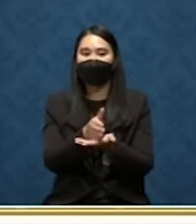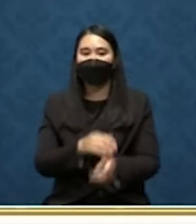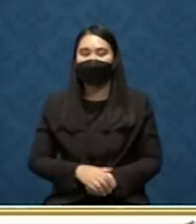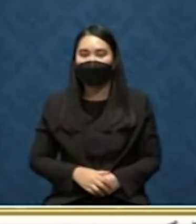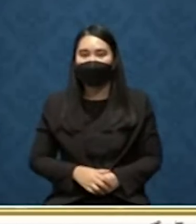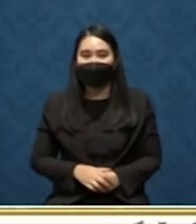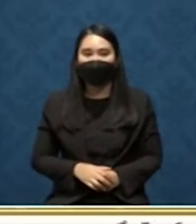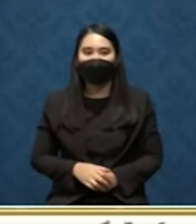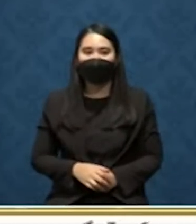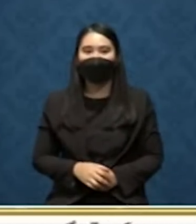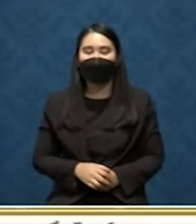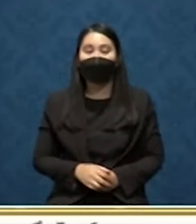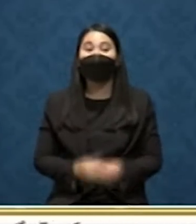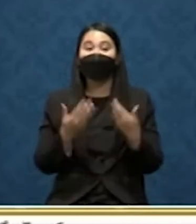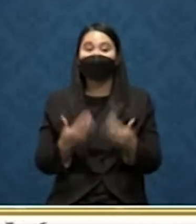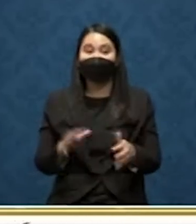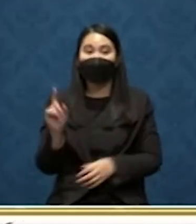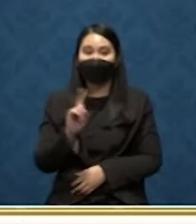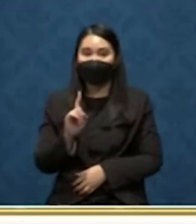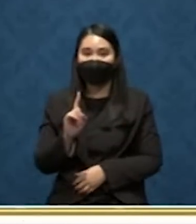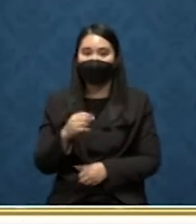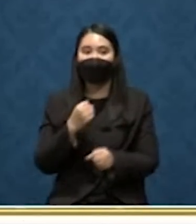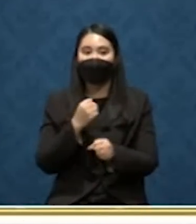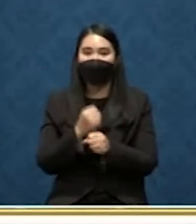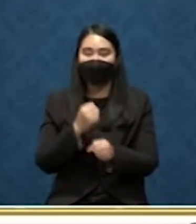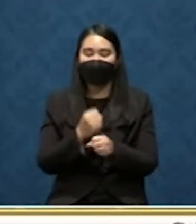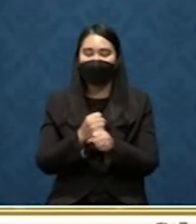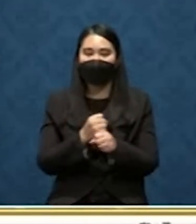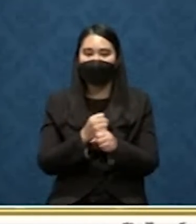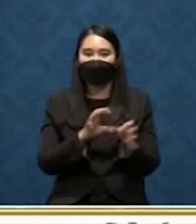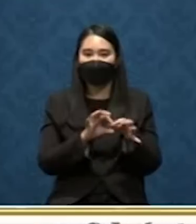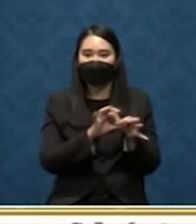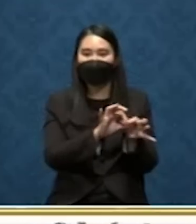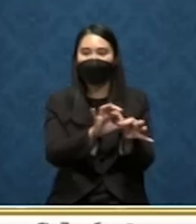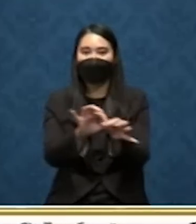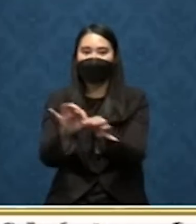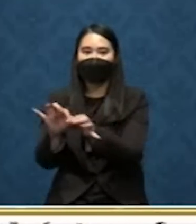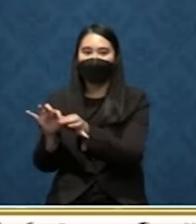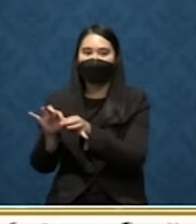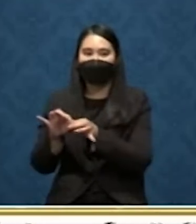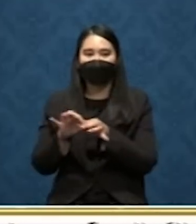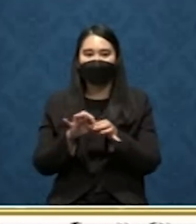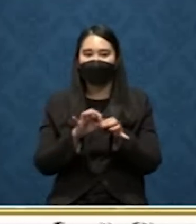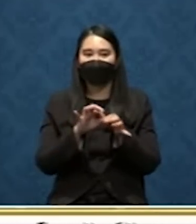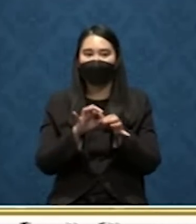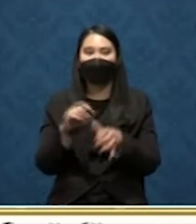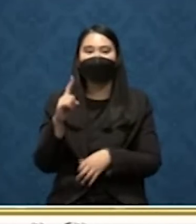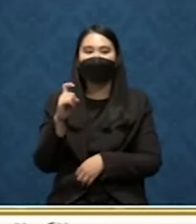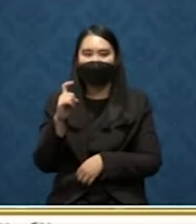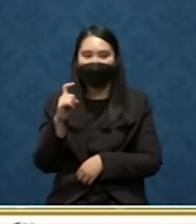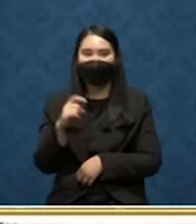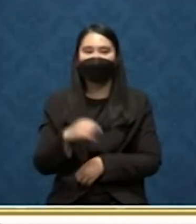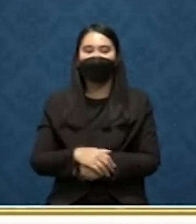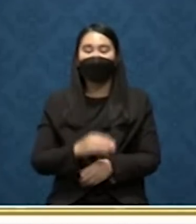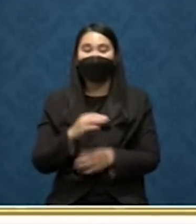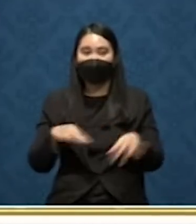เพีงเท่านี้คลบซึ่งมันจะเกิดขึ้นอย่างสอดประสานกันขนาดนี้ไม่ได้เลยถ้าไม่มีคน